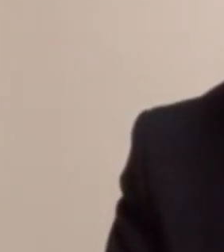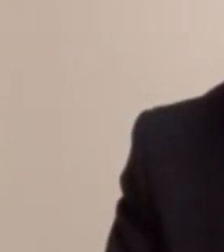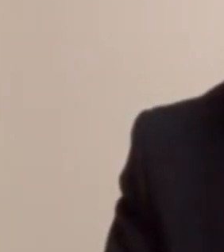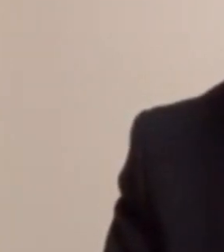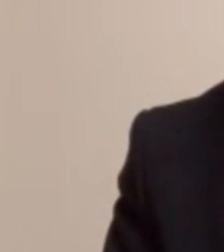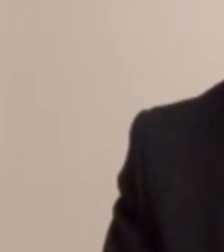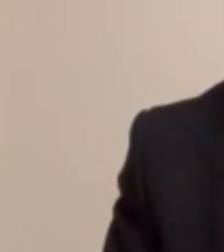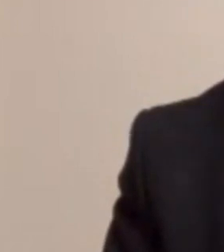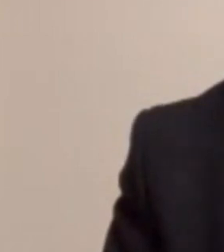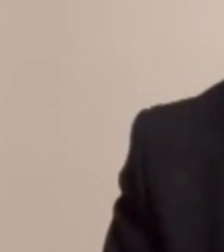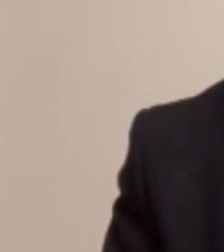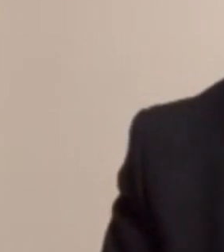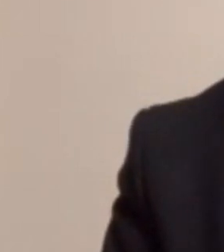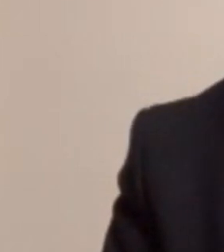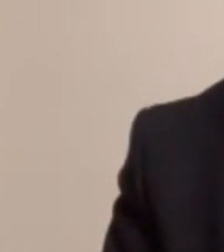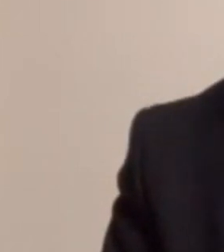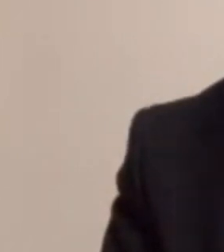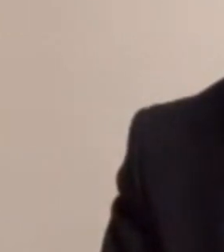علي الطالقاني،